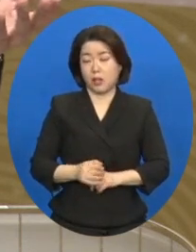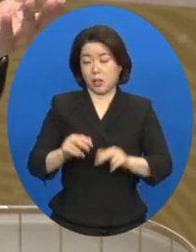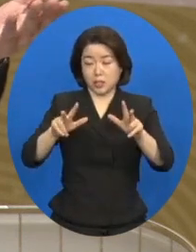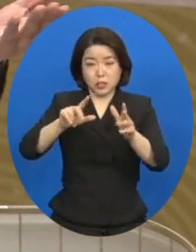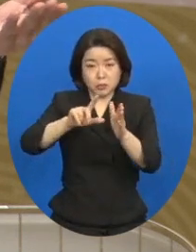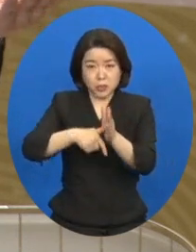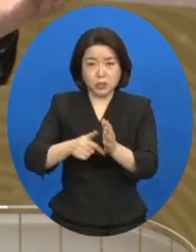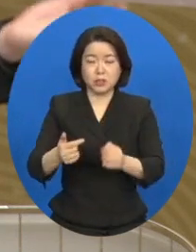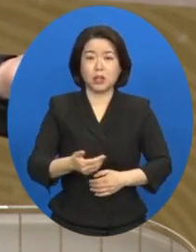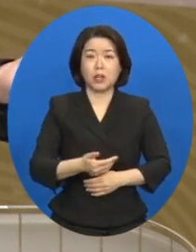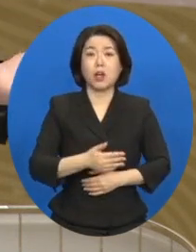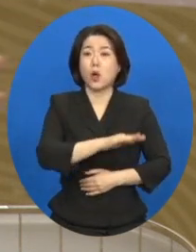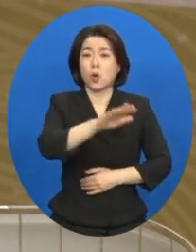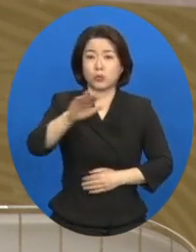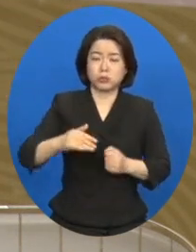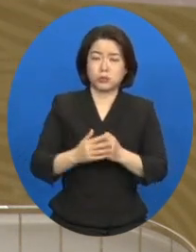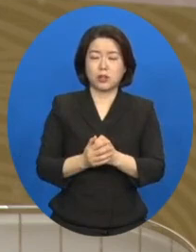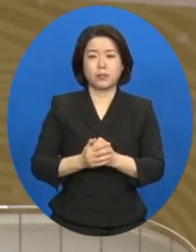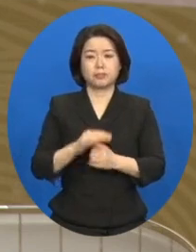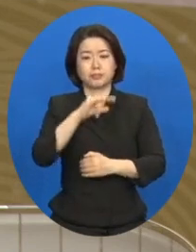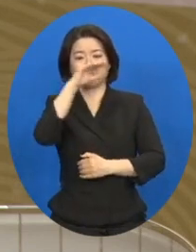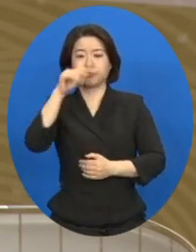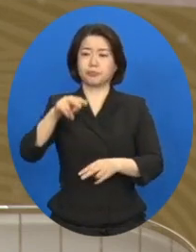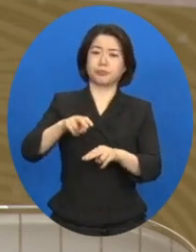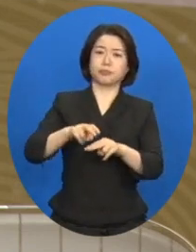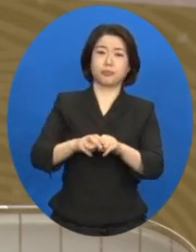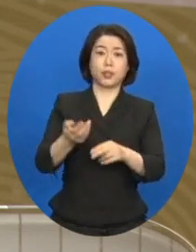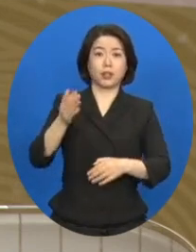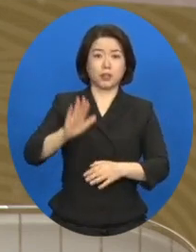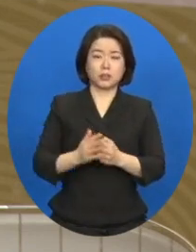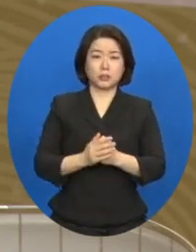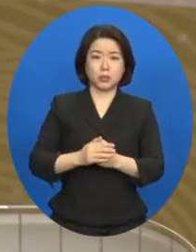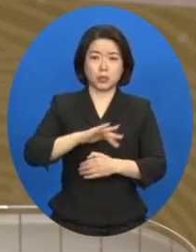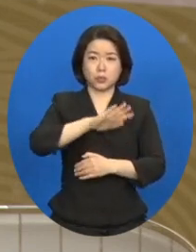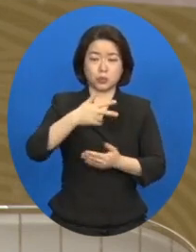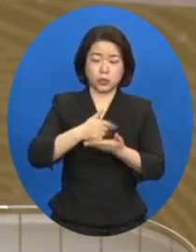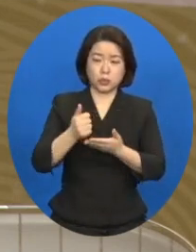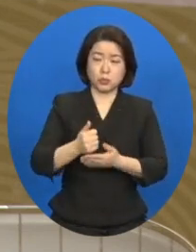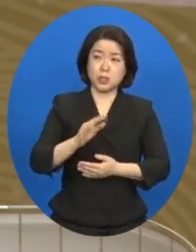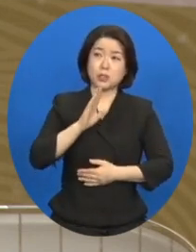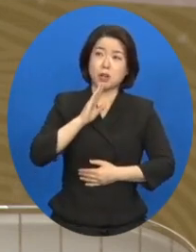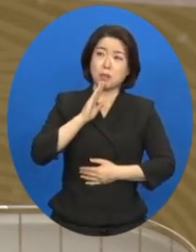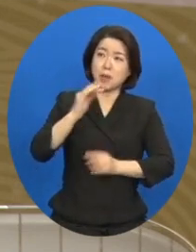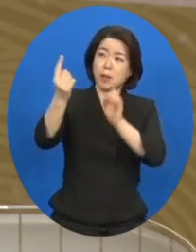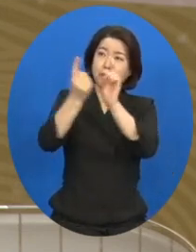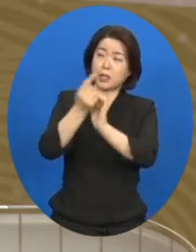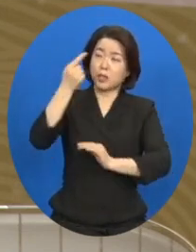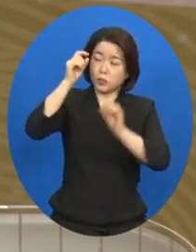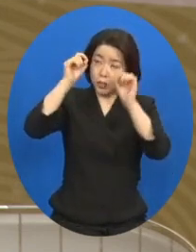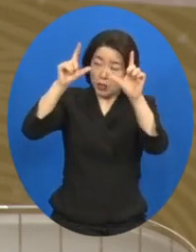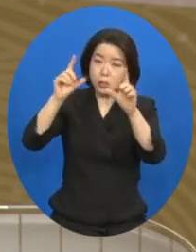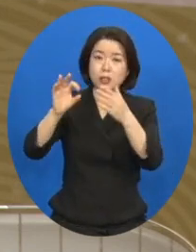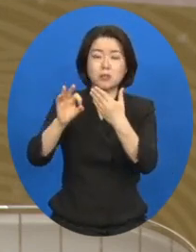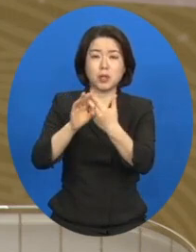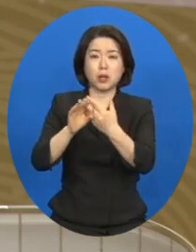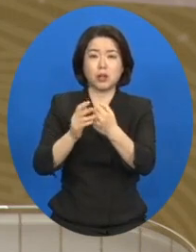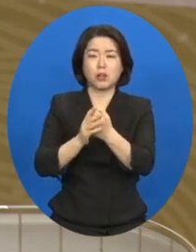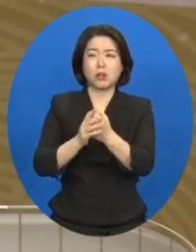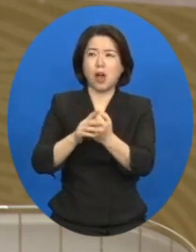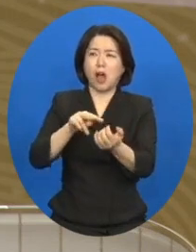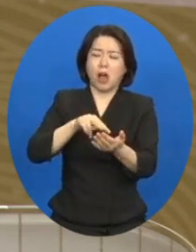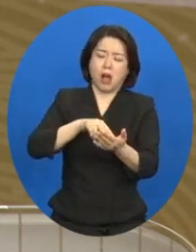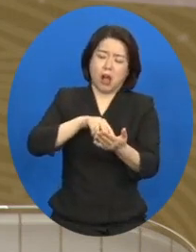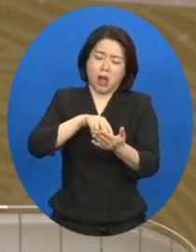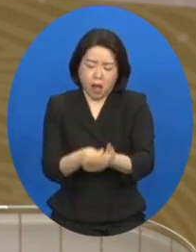시간에도 우리가 다 멀쩡히 앉아있지만 우리 주님을 정말 만나는 눈이 뜨이고 나면 꼬꾸라질